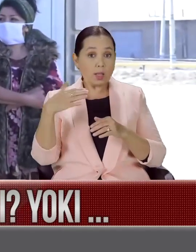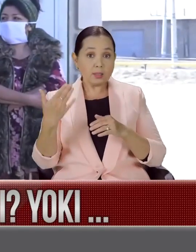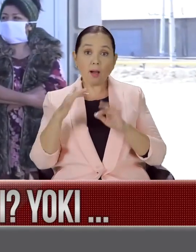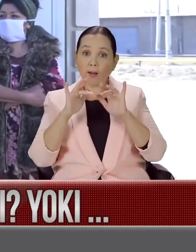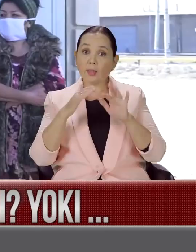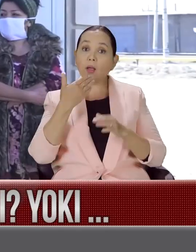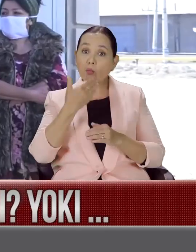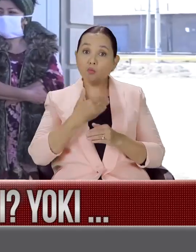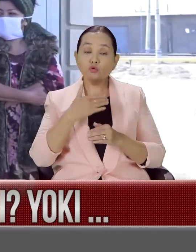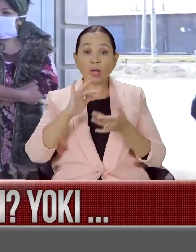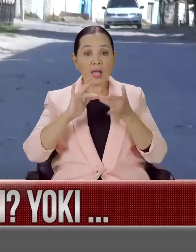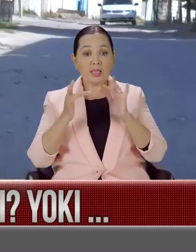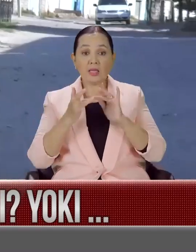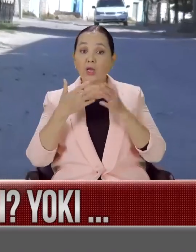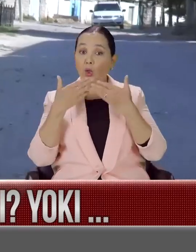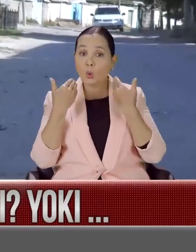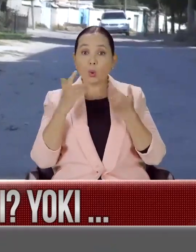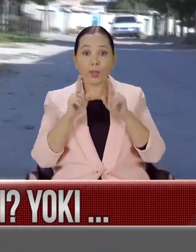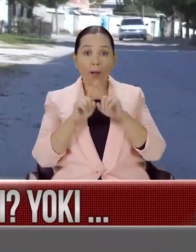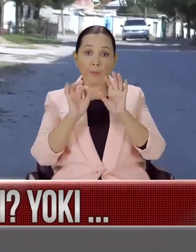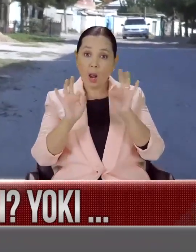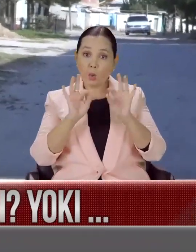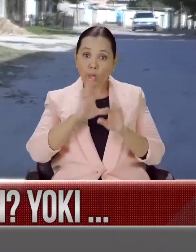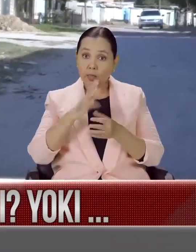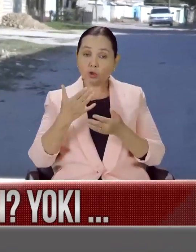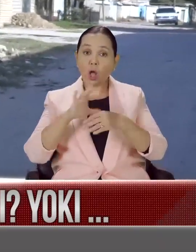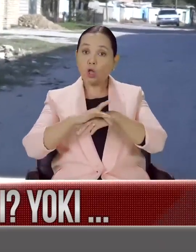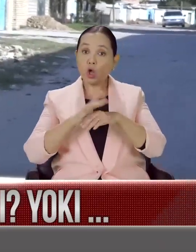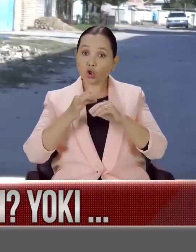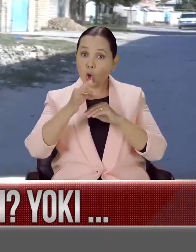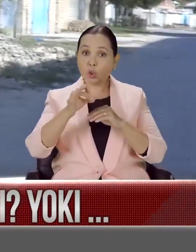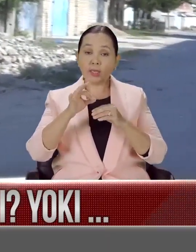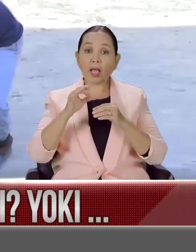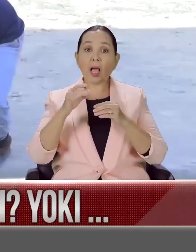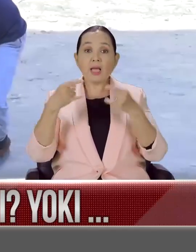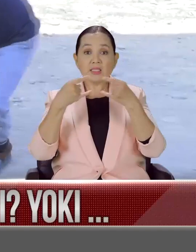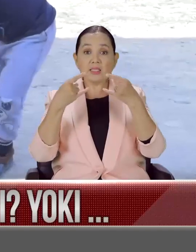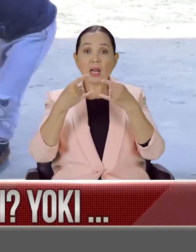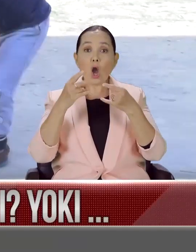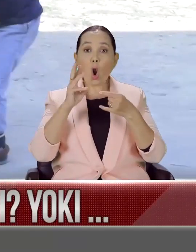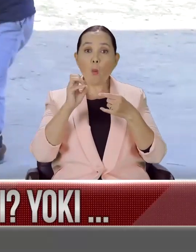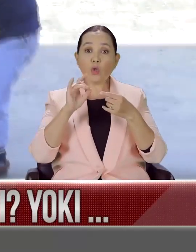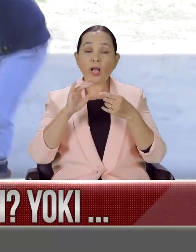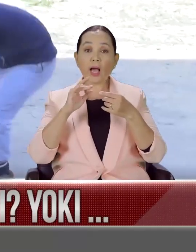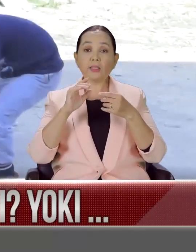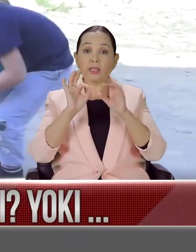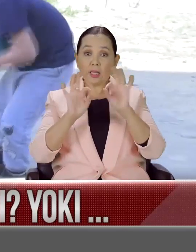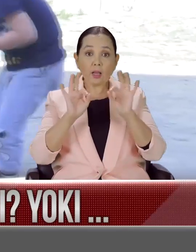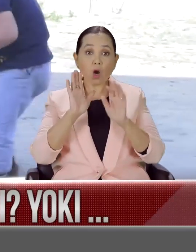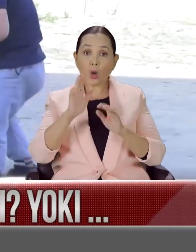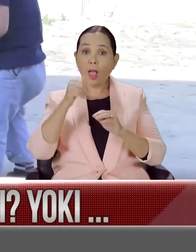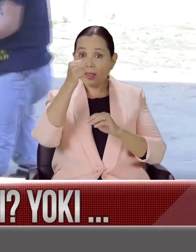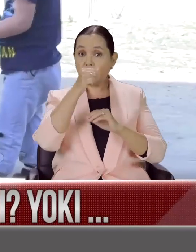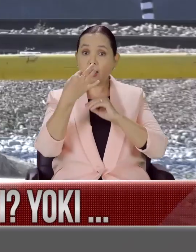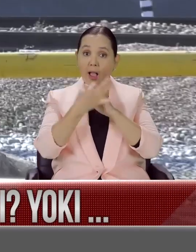bizga qilingan murojaatda internet tarmog'i yo'qligini ham ma'lum qilishgandi. Toshkent tumani telekommunikatsiyalar bog'lanmasi rahbarining izohiga ko'ra,